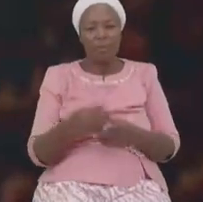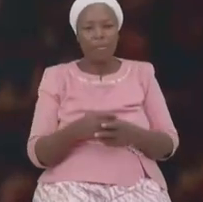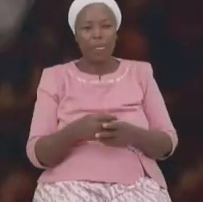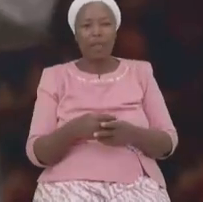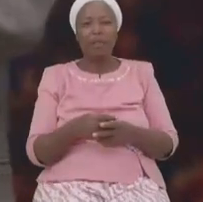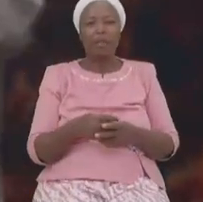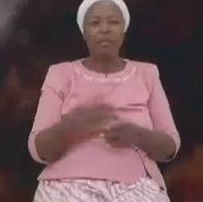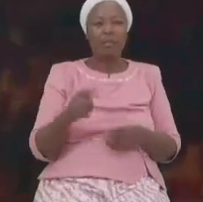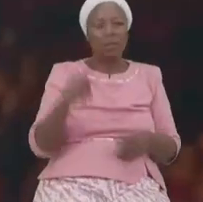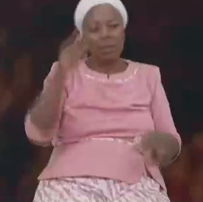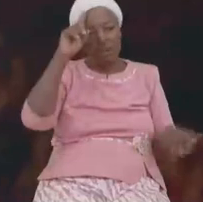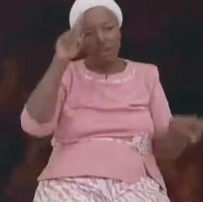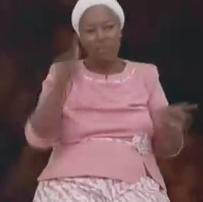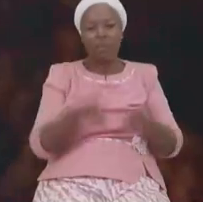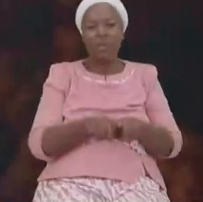Dieu